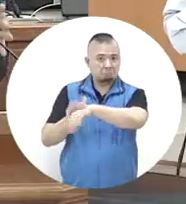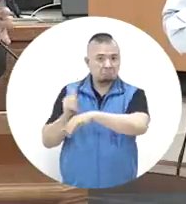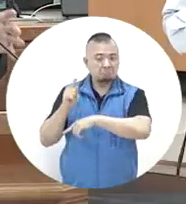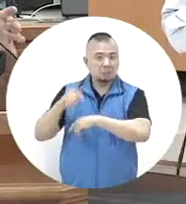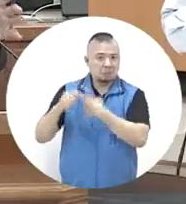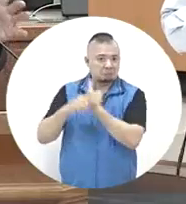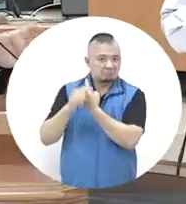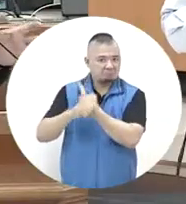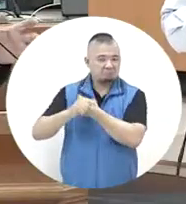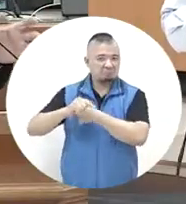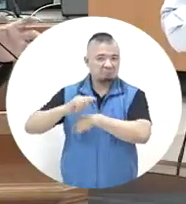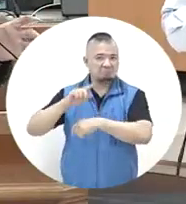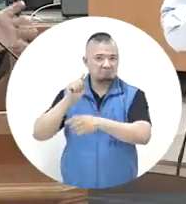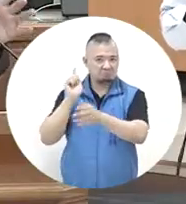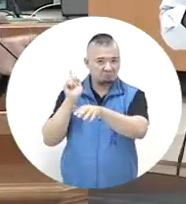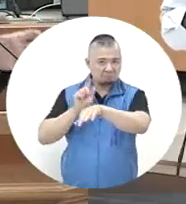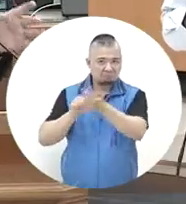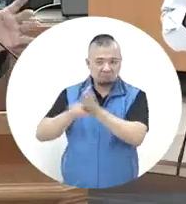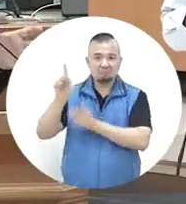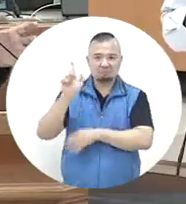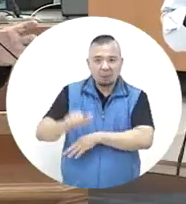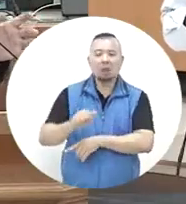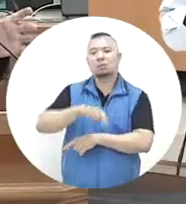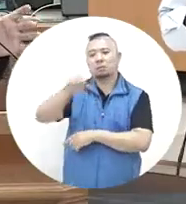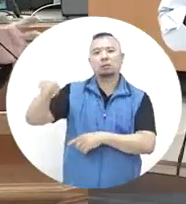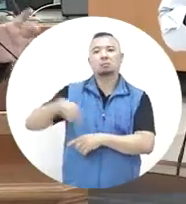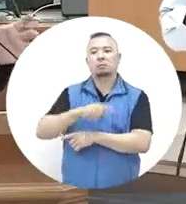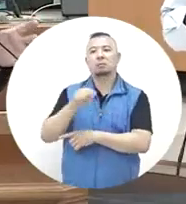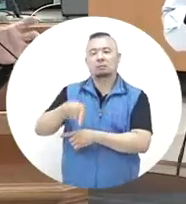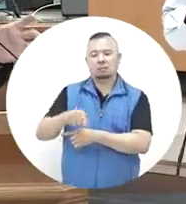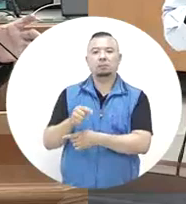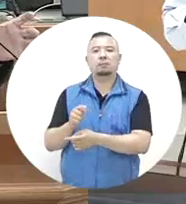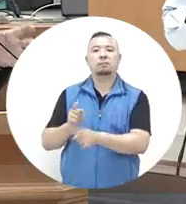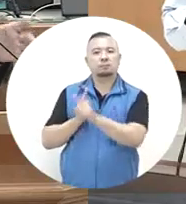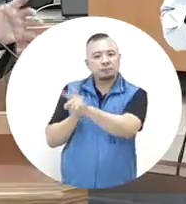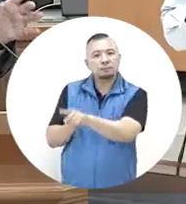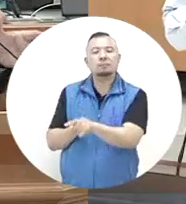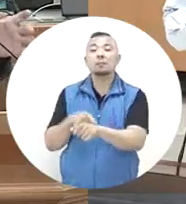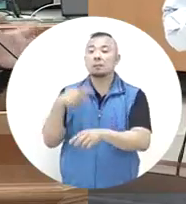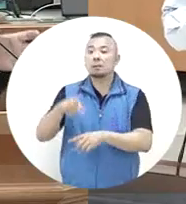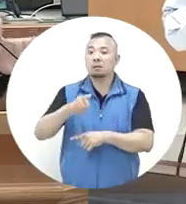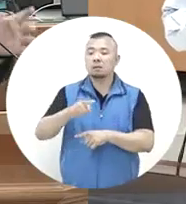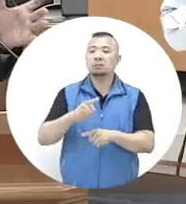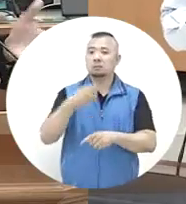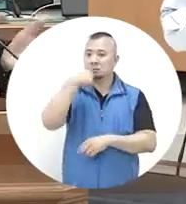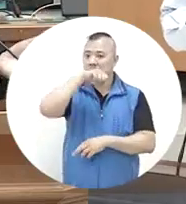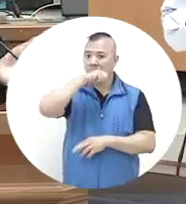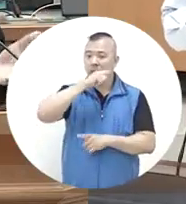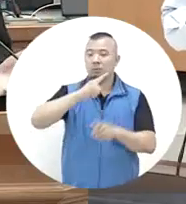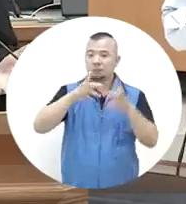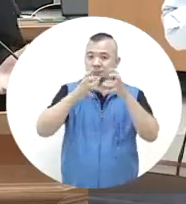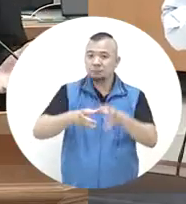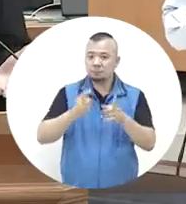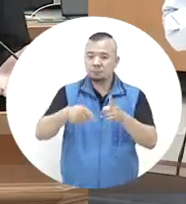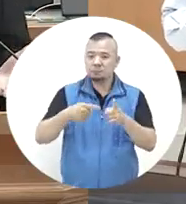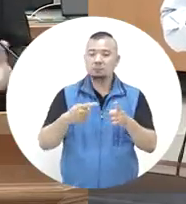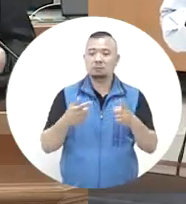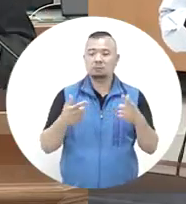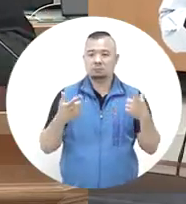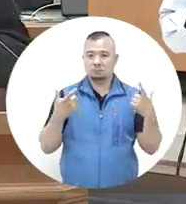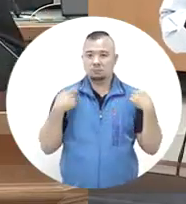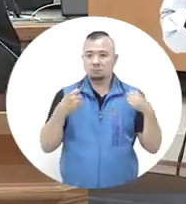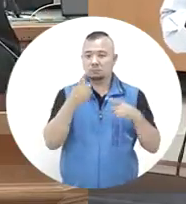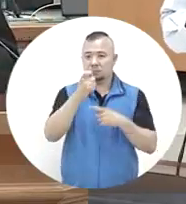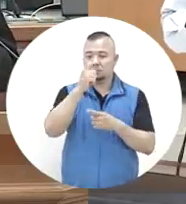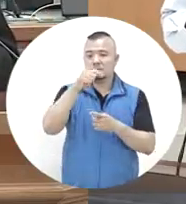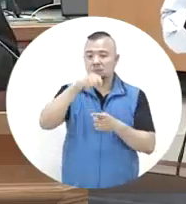对核安的看法。更何况我们国家有研能会，还有很多专家学者可以共同来讨论。 是， 对新